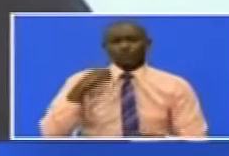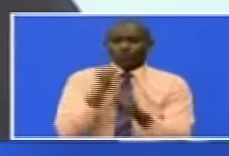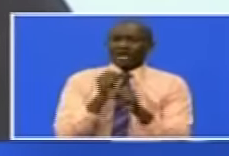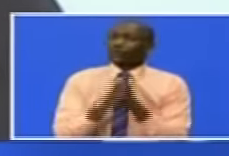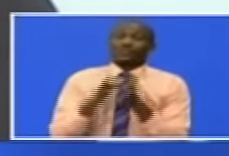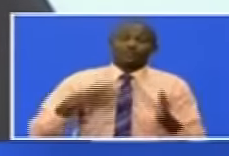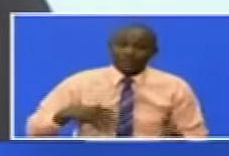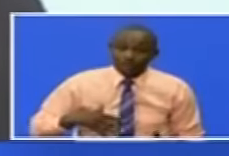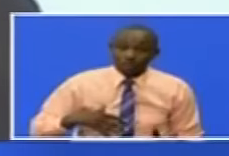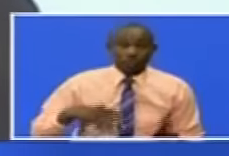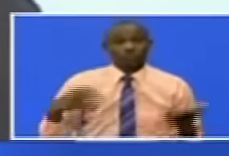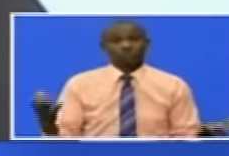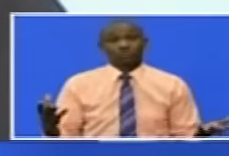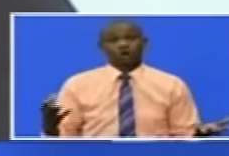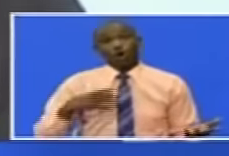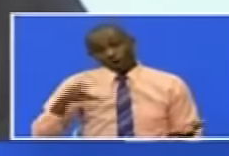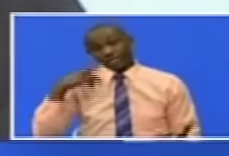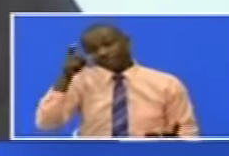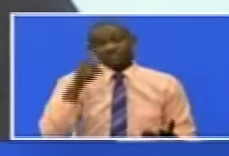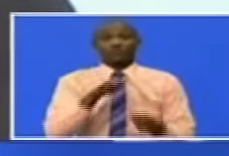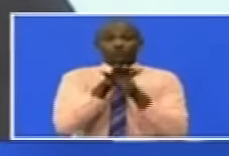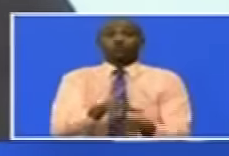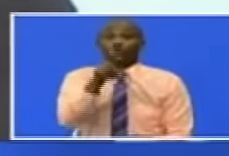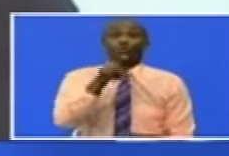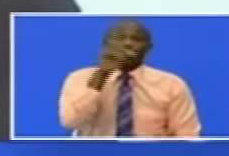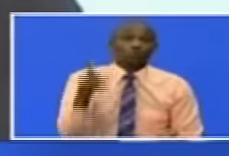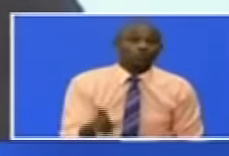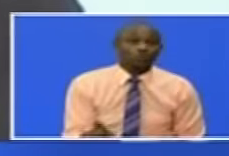ama anawalalia?